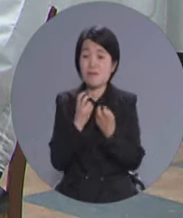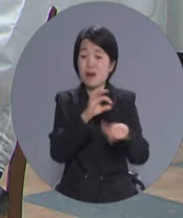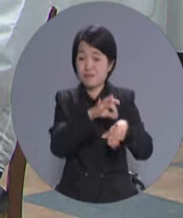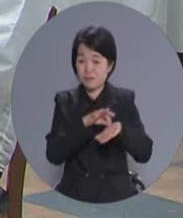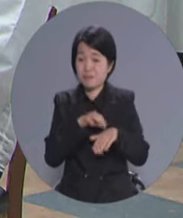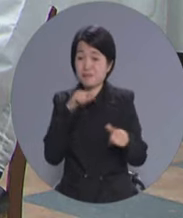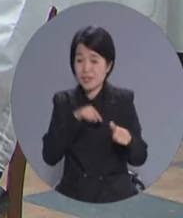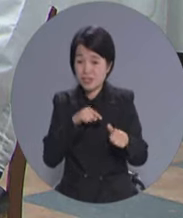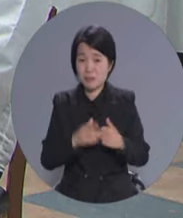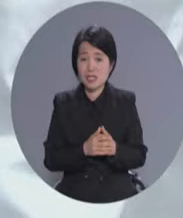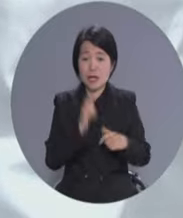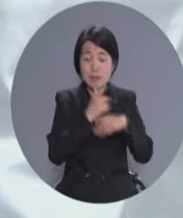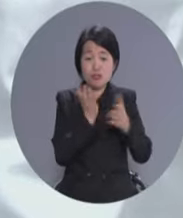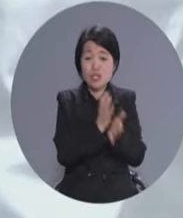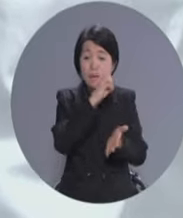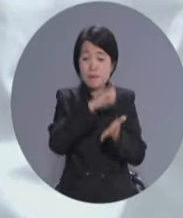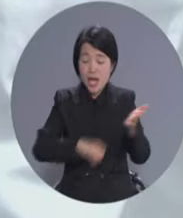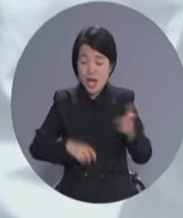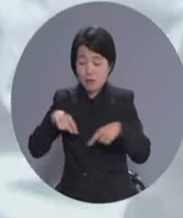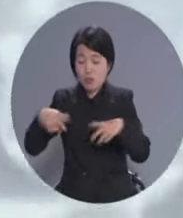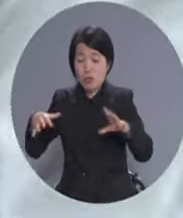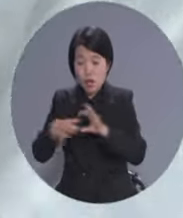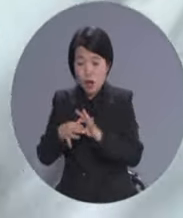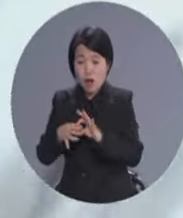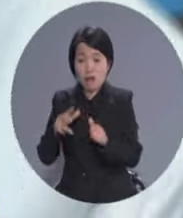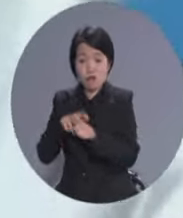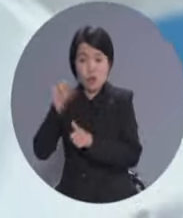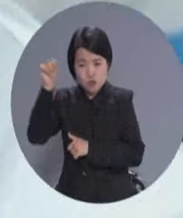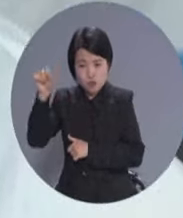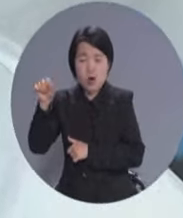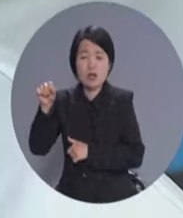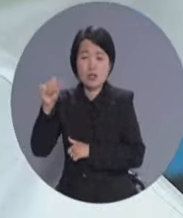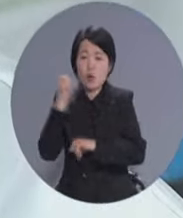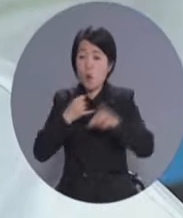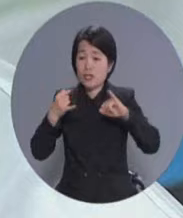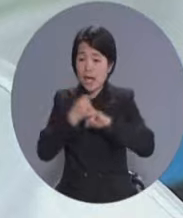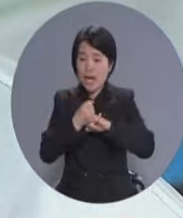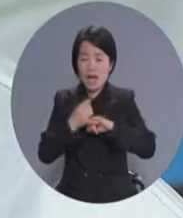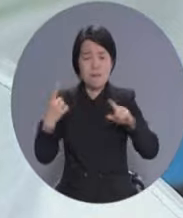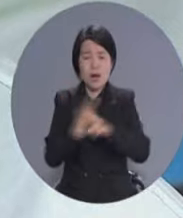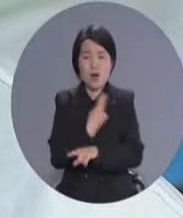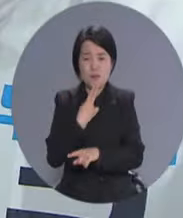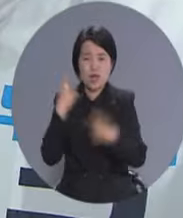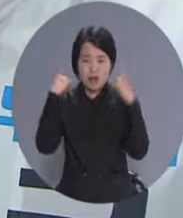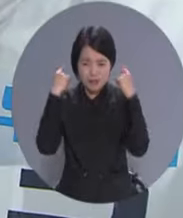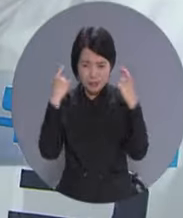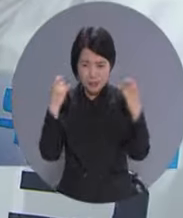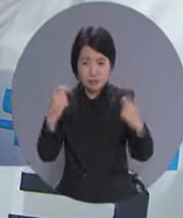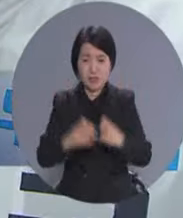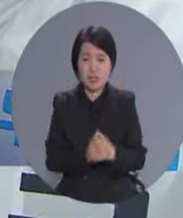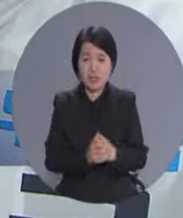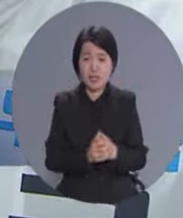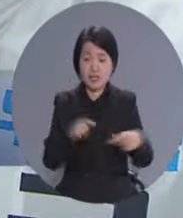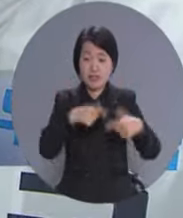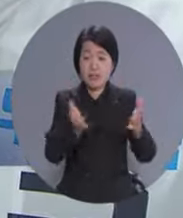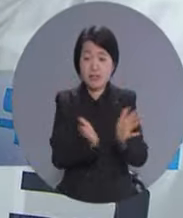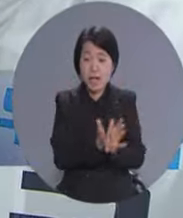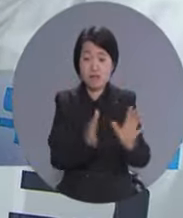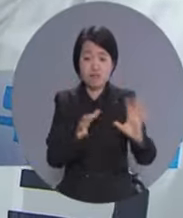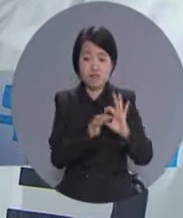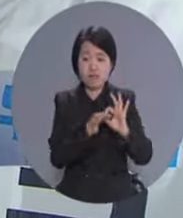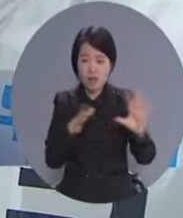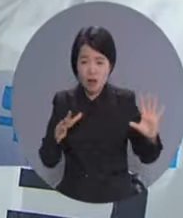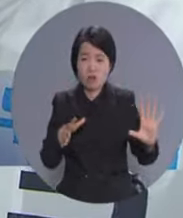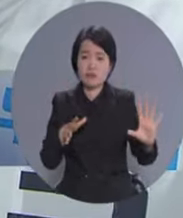겁니다 마한 이후에도 이같은 생각에는 변함이 없습니다 설사 당적을 못 갔더라도